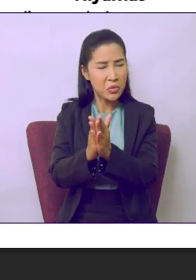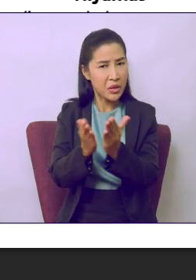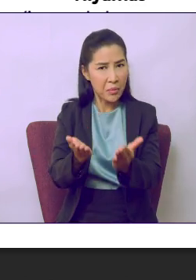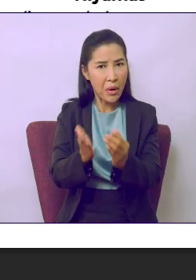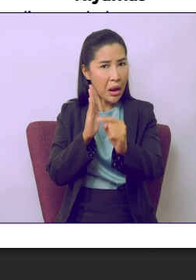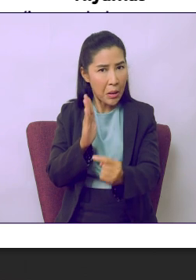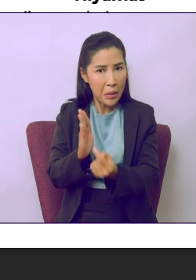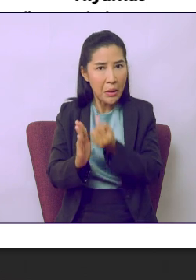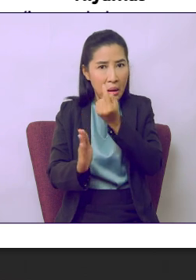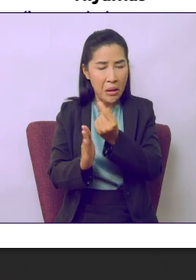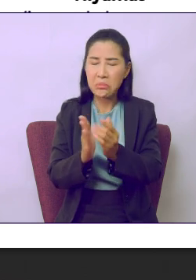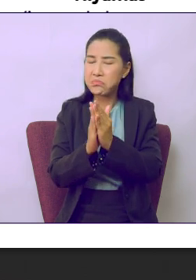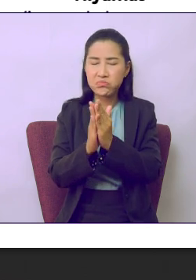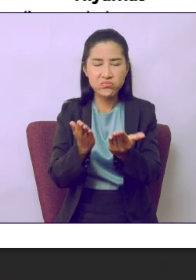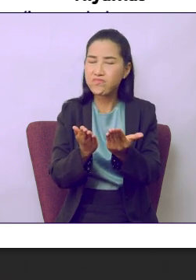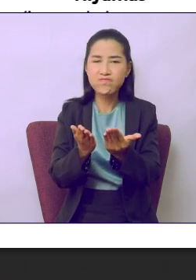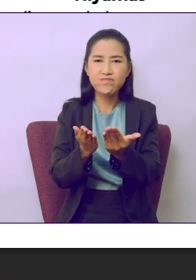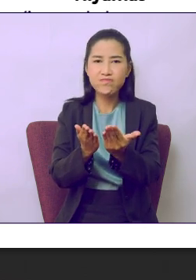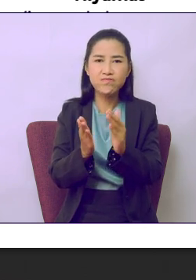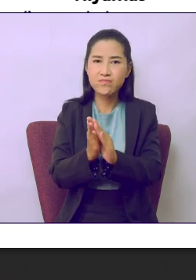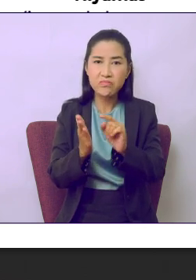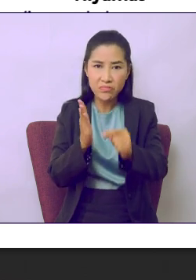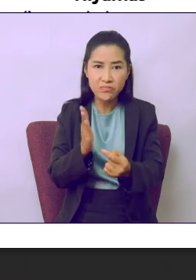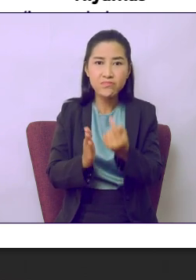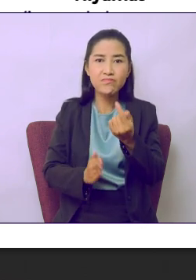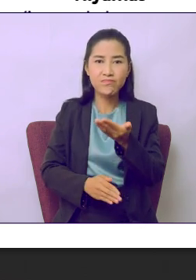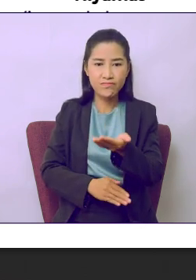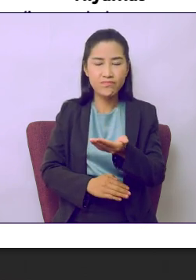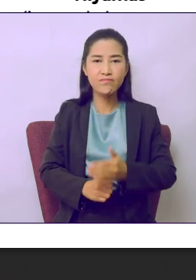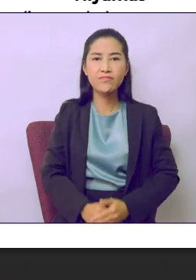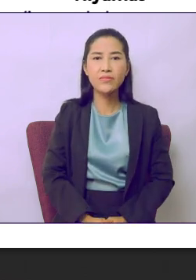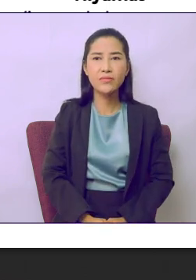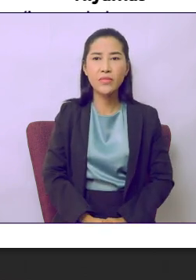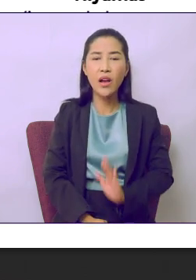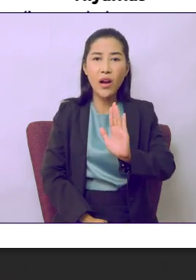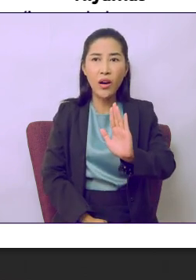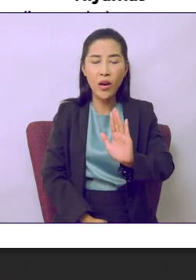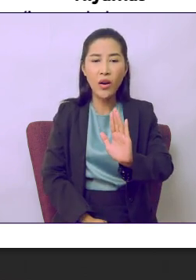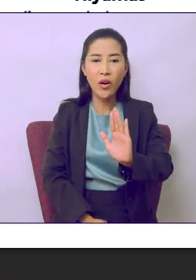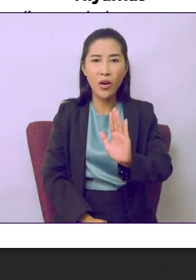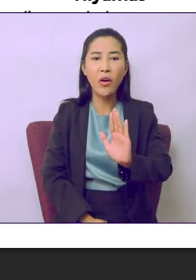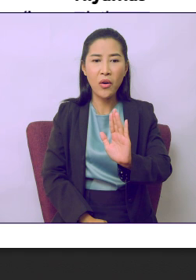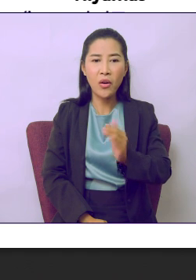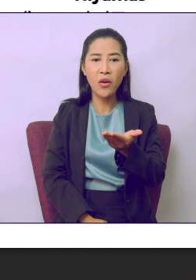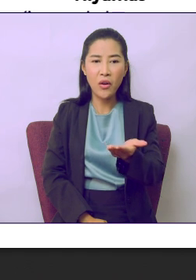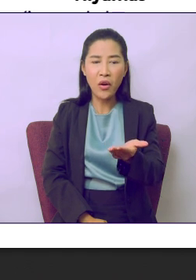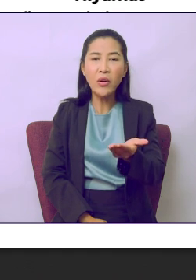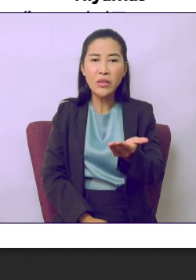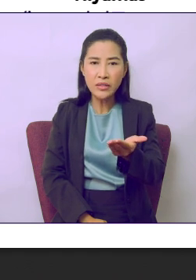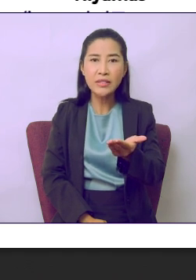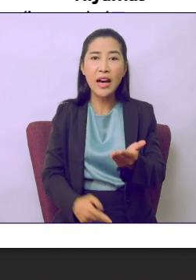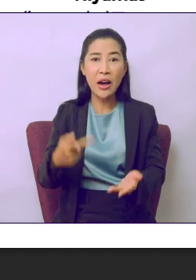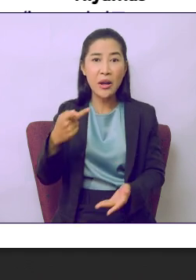แรกนะครับตำราเล่มแรกนะครับอ่าของปตัญชลีโยคะสุตราเนี่ยนะ